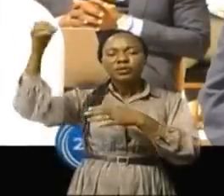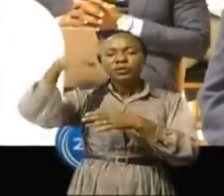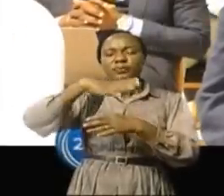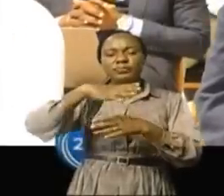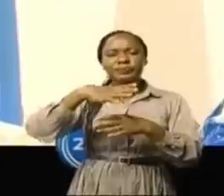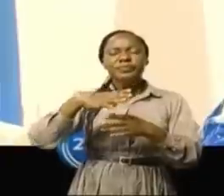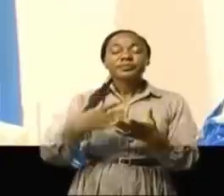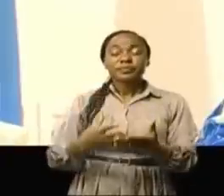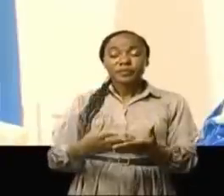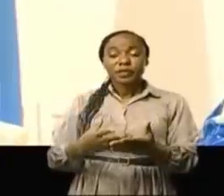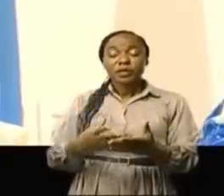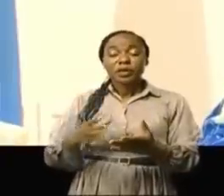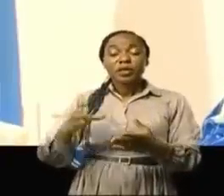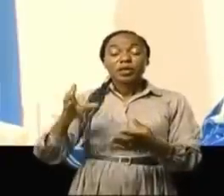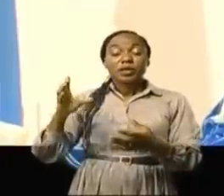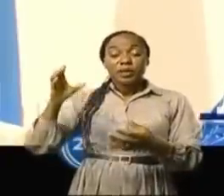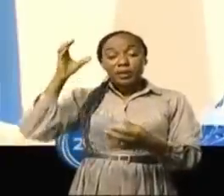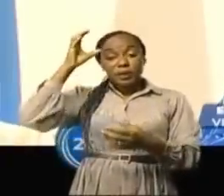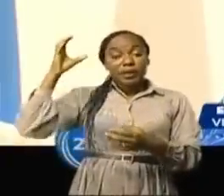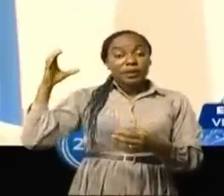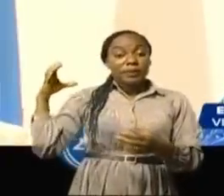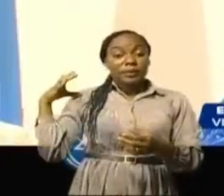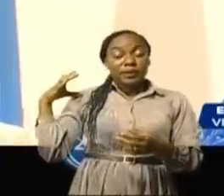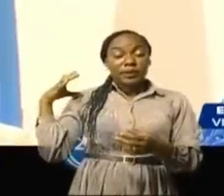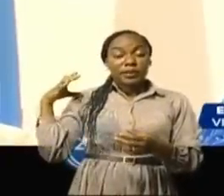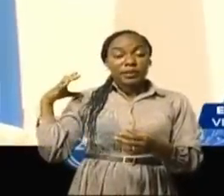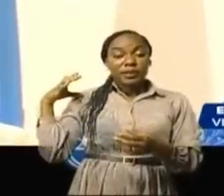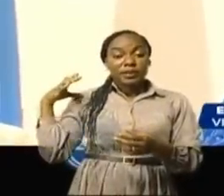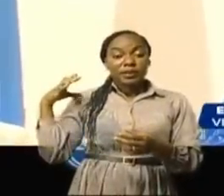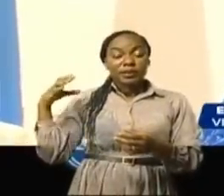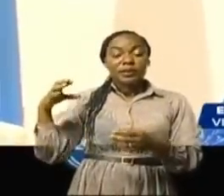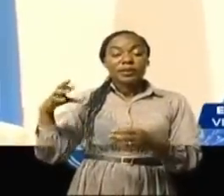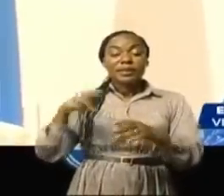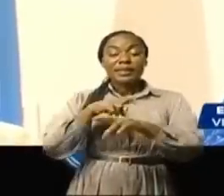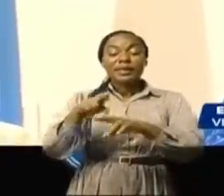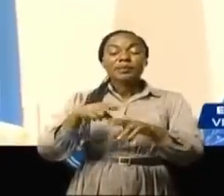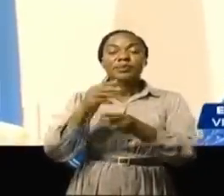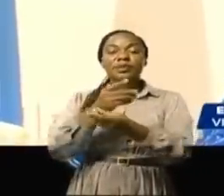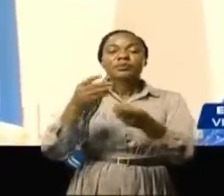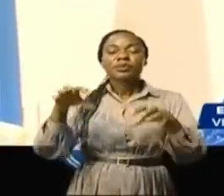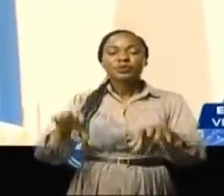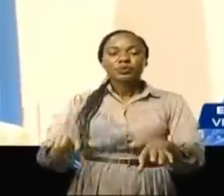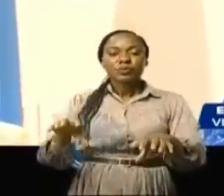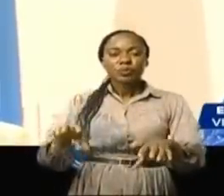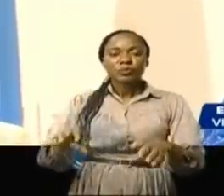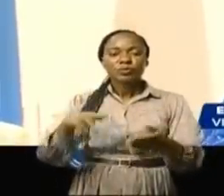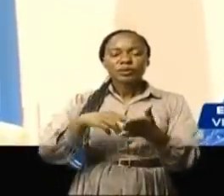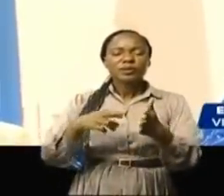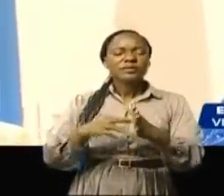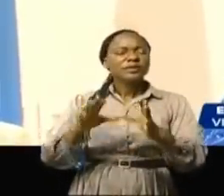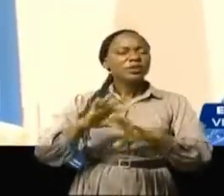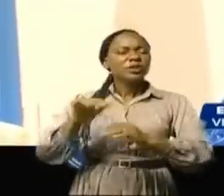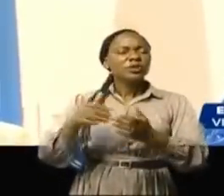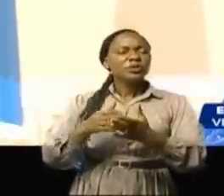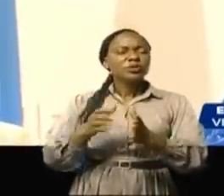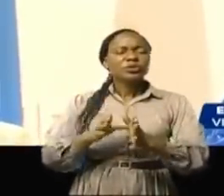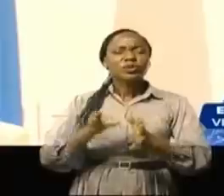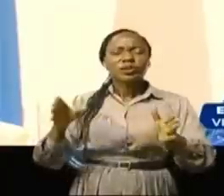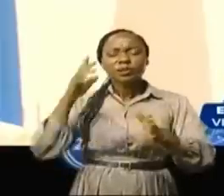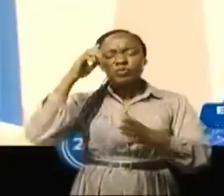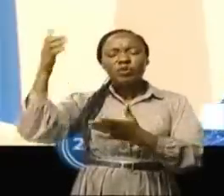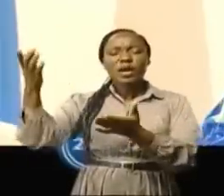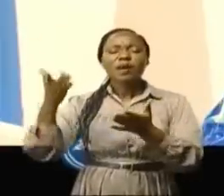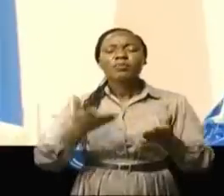capital naturel de la République démocratique du Congo est un atout indéniable pour